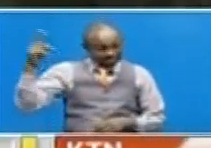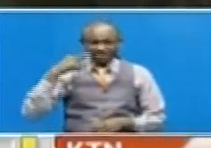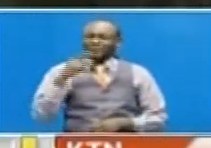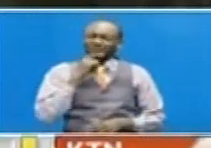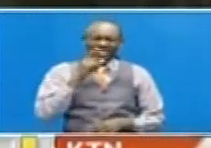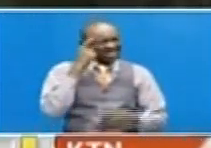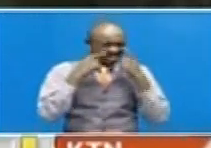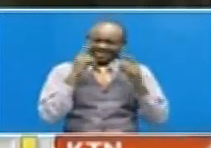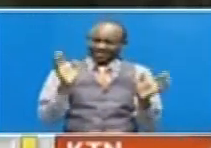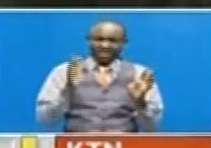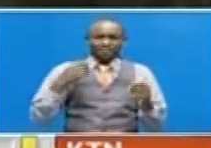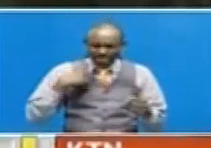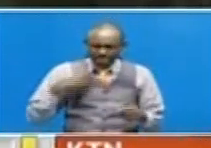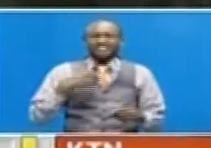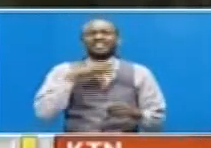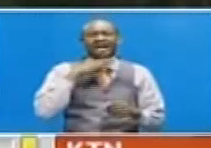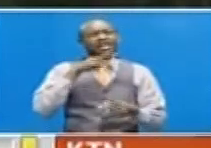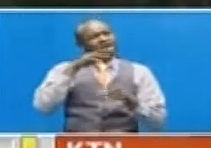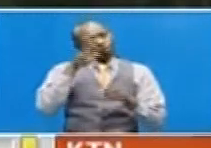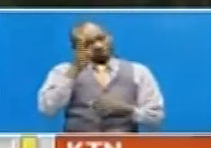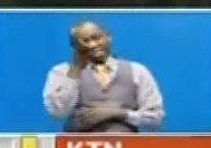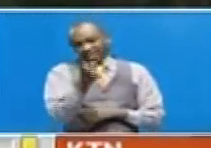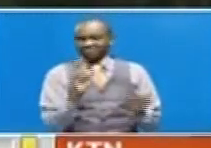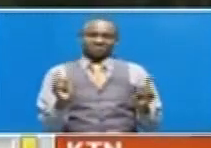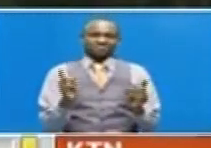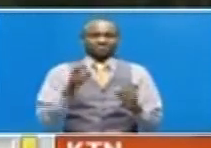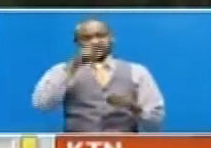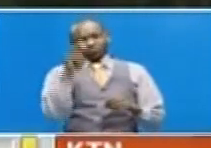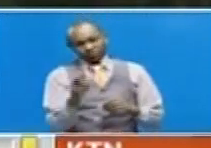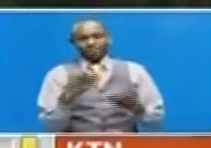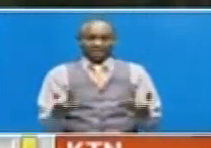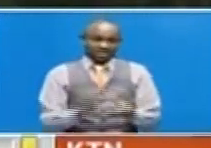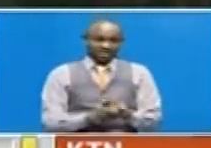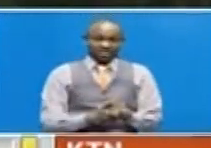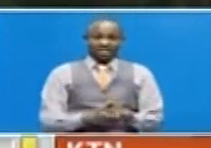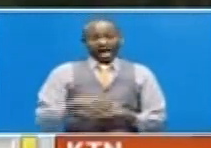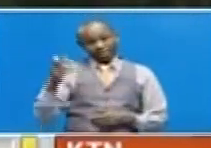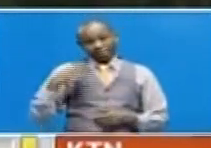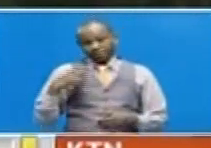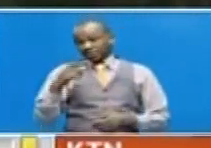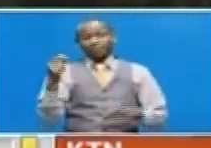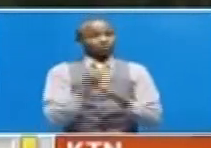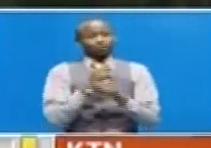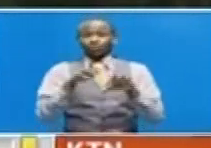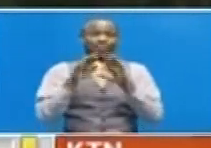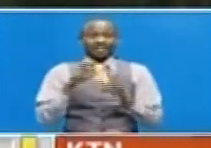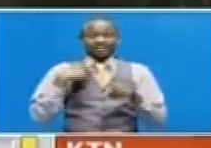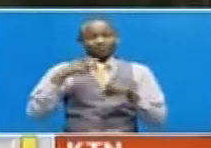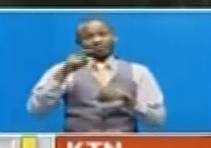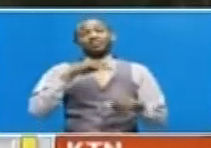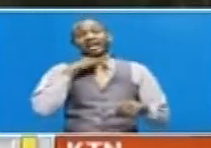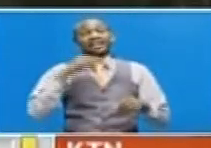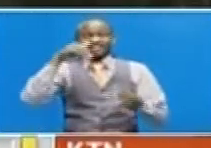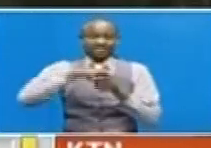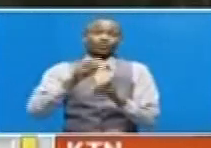usilie, mimi sikukufa maji. Kwa sababu hata wazee walikuwa wameanza kusema kama mtoto alikufa maji hata litugue na stahili tumsike jioni. Lakini